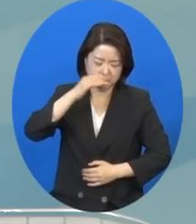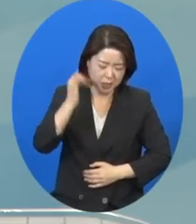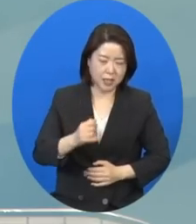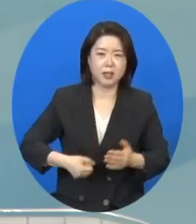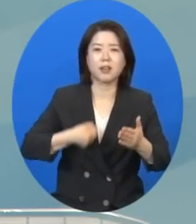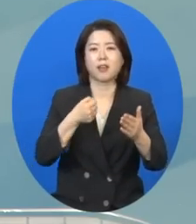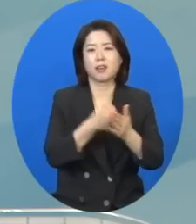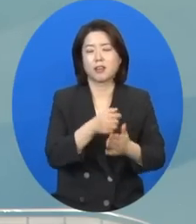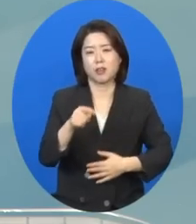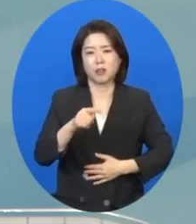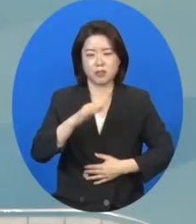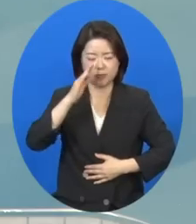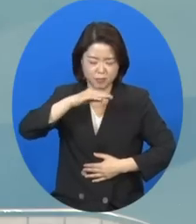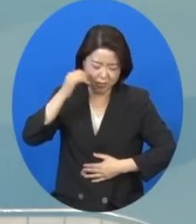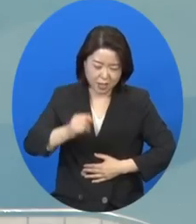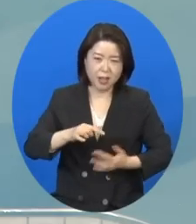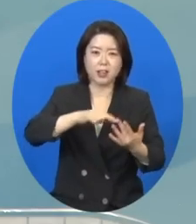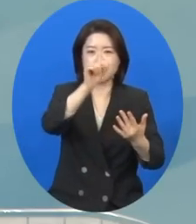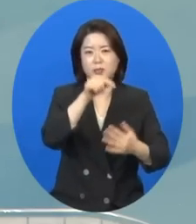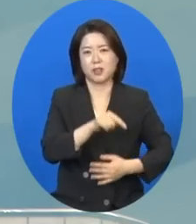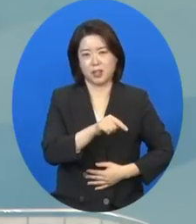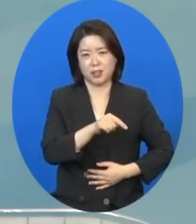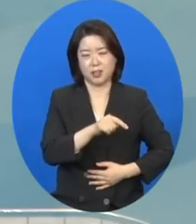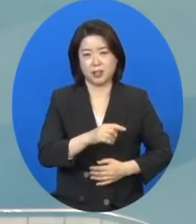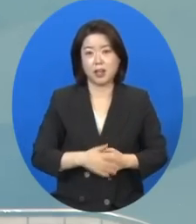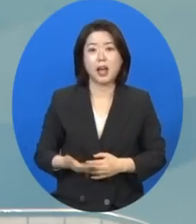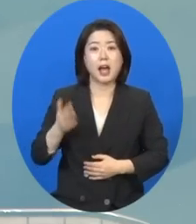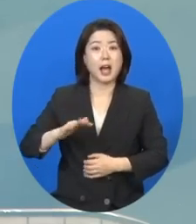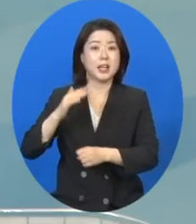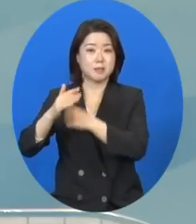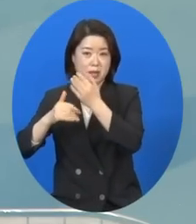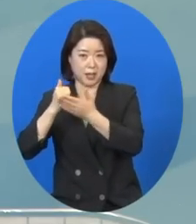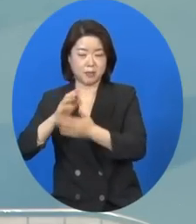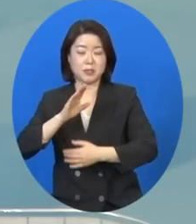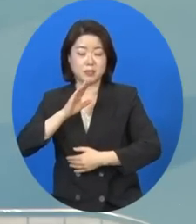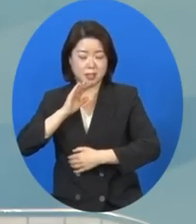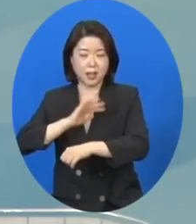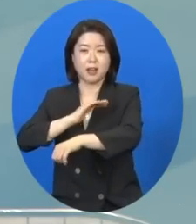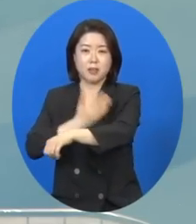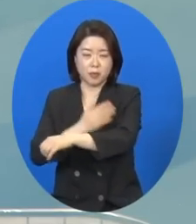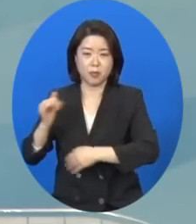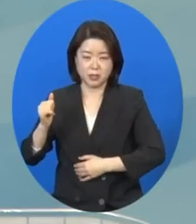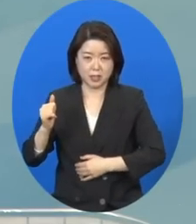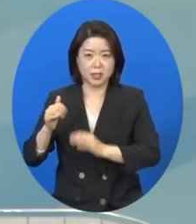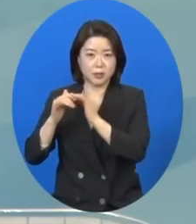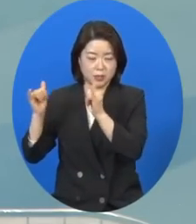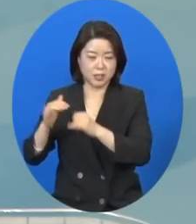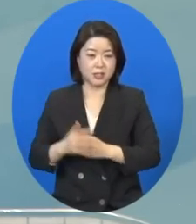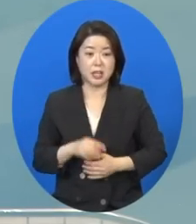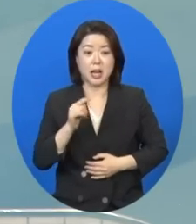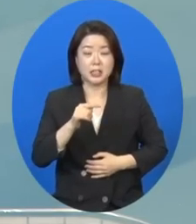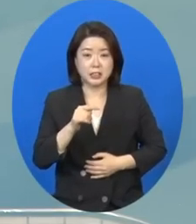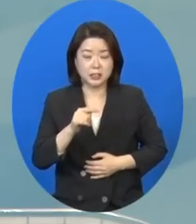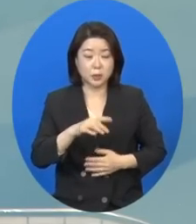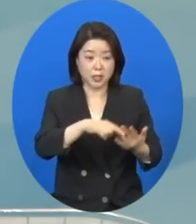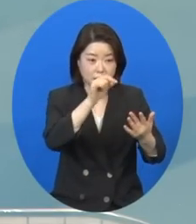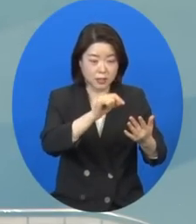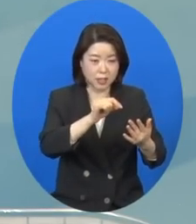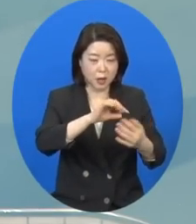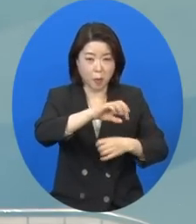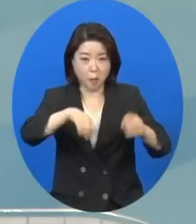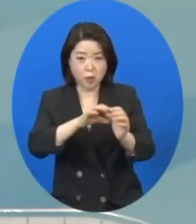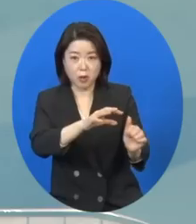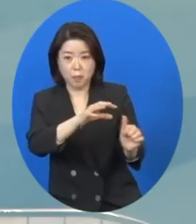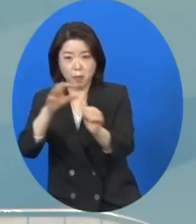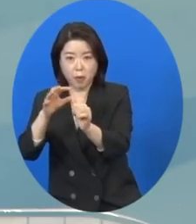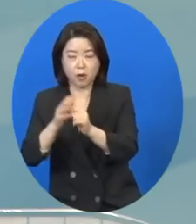결정입니다 죄악의 선택입니다 그러나 하나님은요 참된 권세자의 그러한 선택을 사용하셔서 오히려 그분은